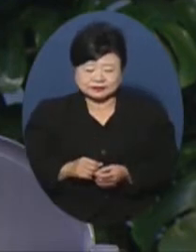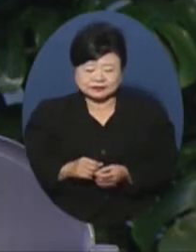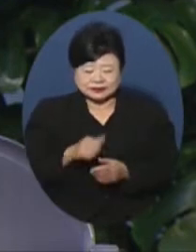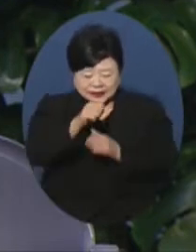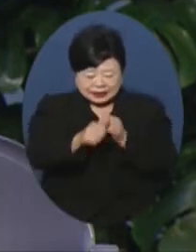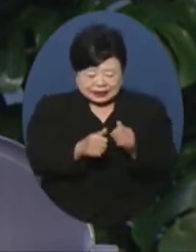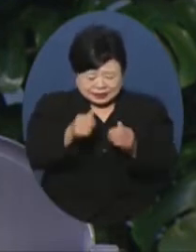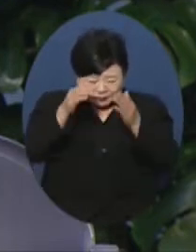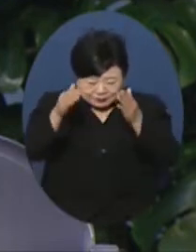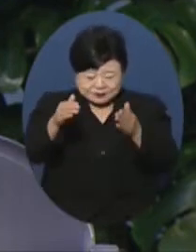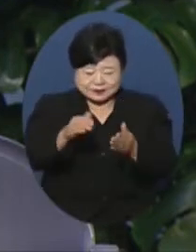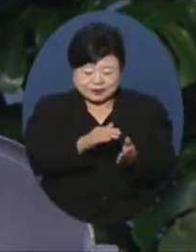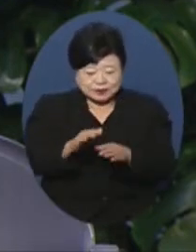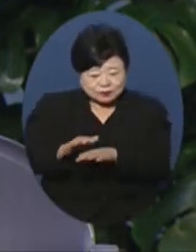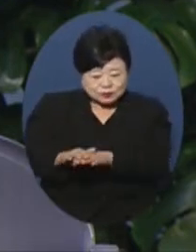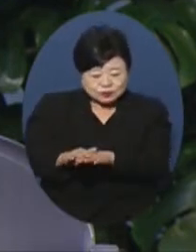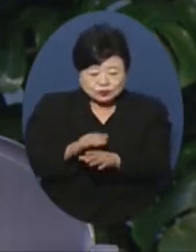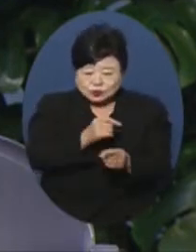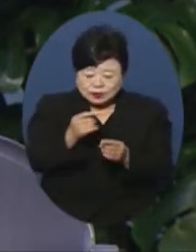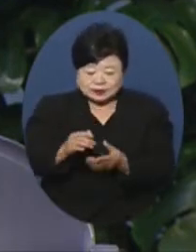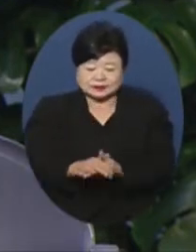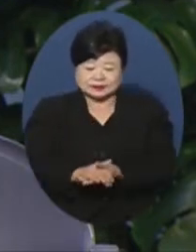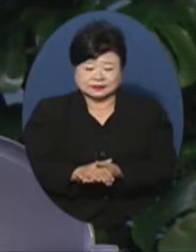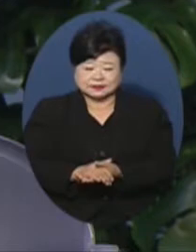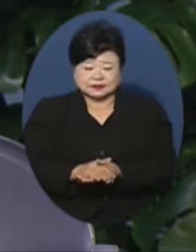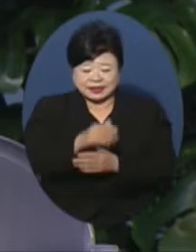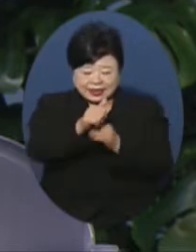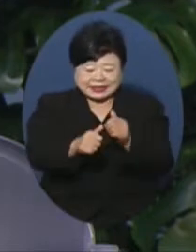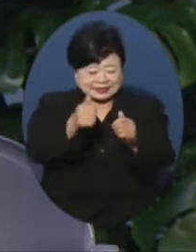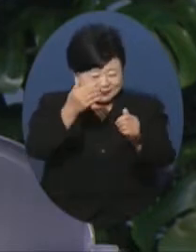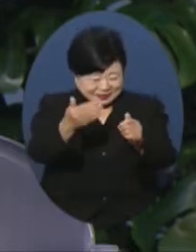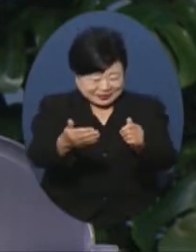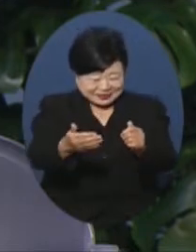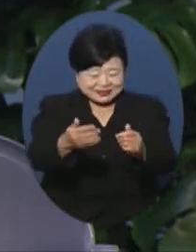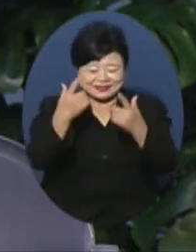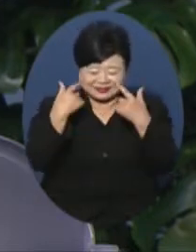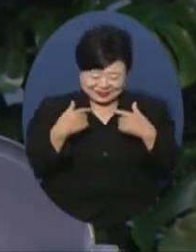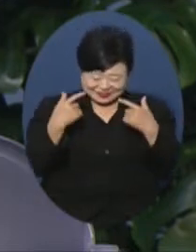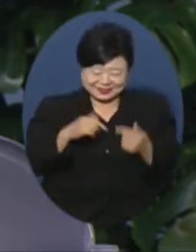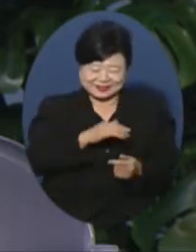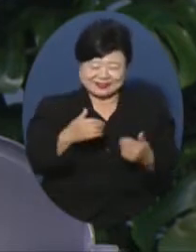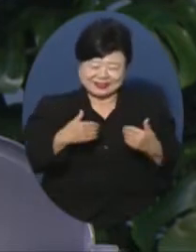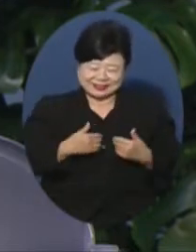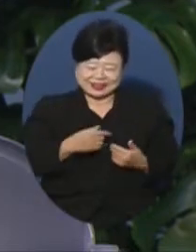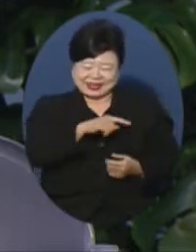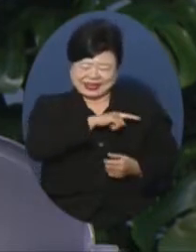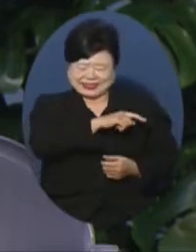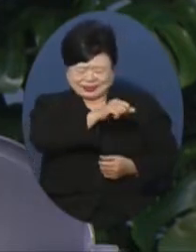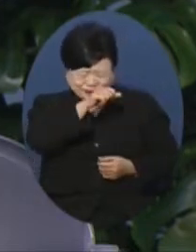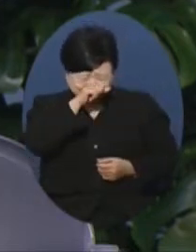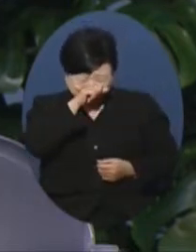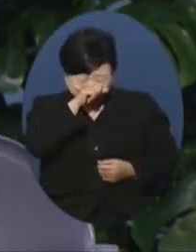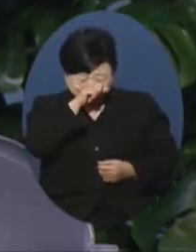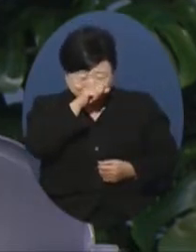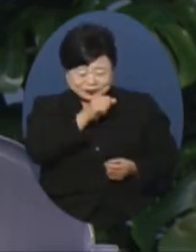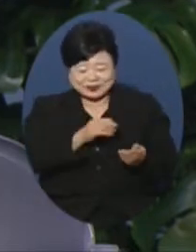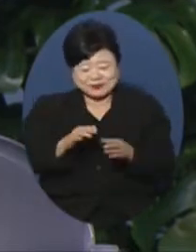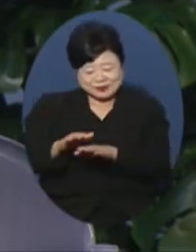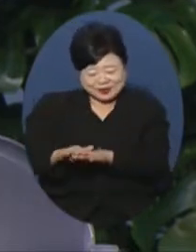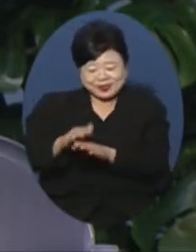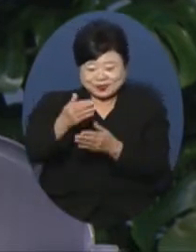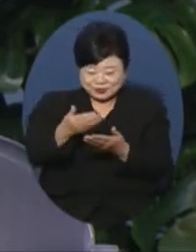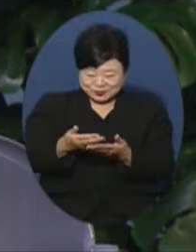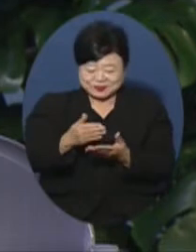하나님의 예비하심도 마찬가지입니다. 하나님께서는 언제나 우리에게 가장 좋은 것으로